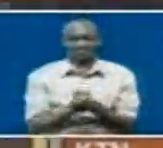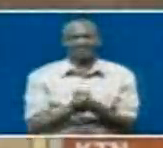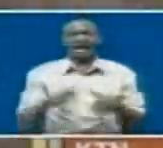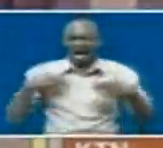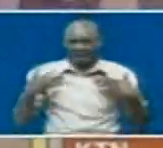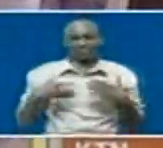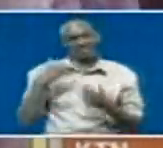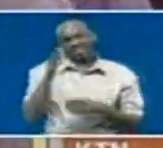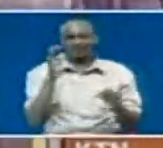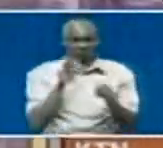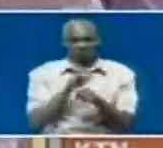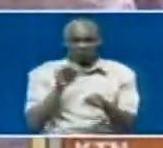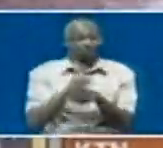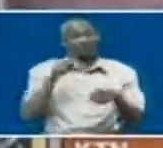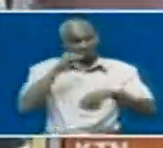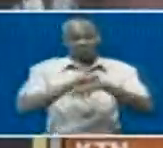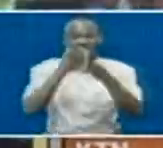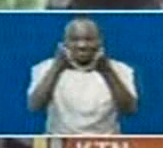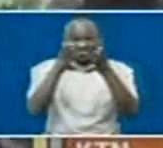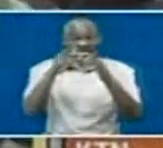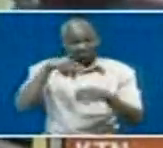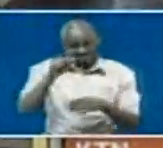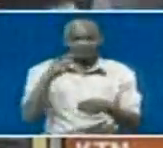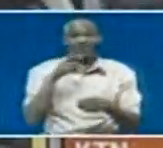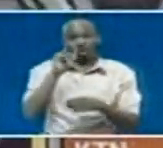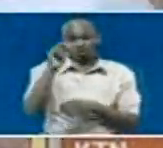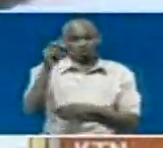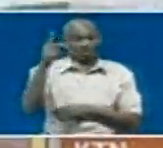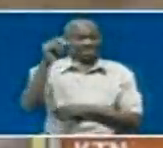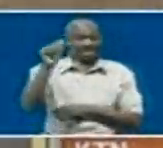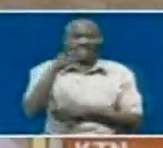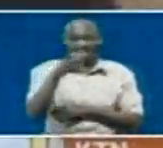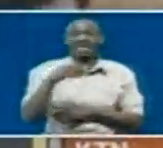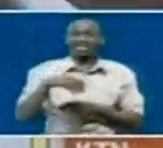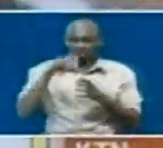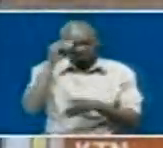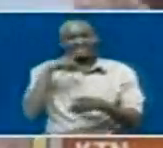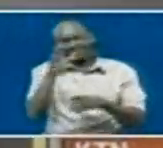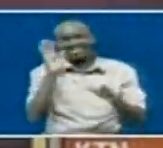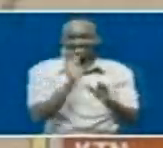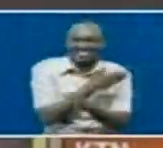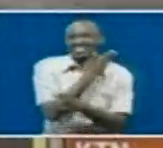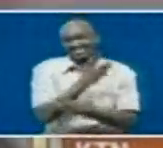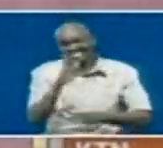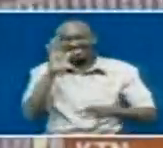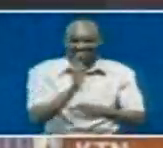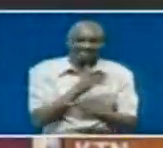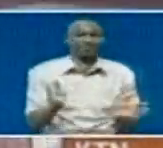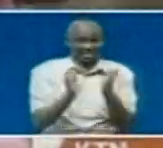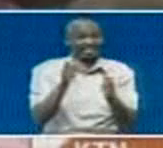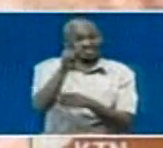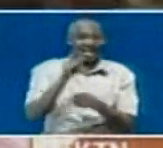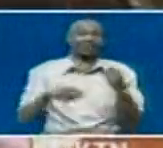Furaha sawia ilijitokeza katika shule anakosomea Rukia, huku wanafunzi wakiimba nyimbo za kumpa moyo na za